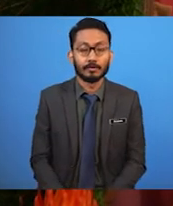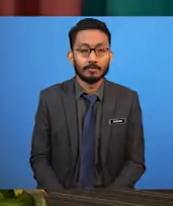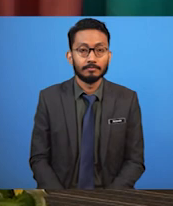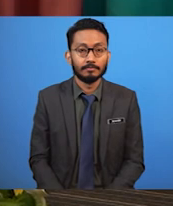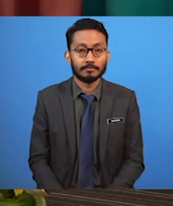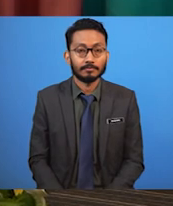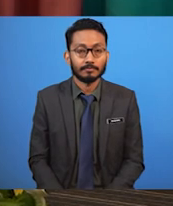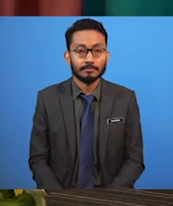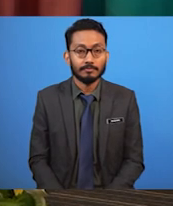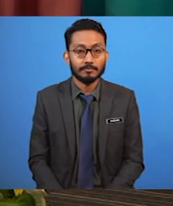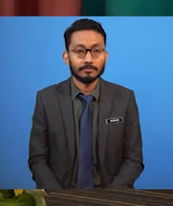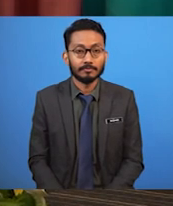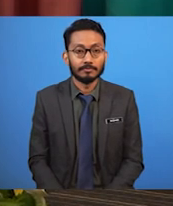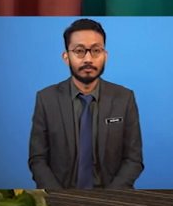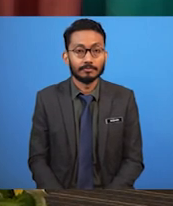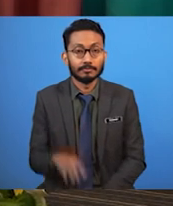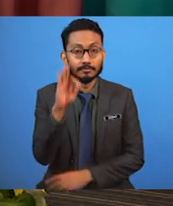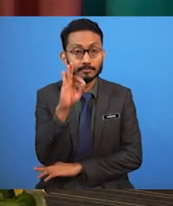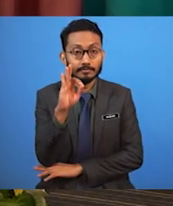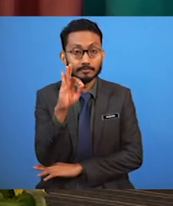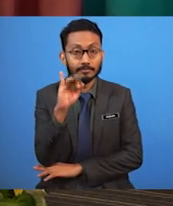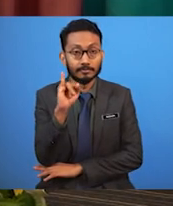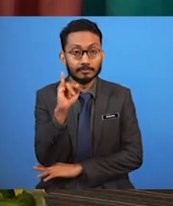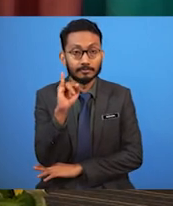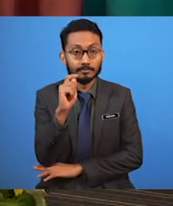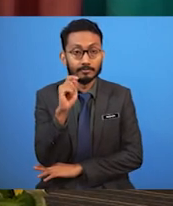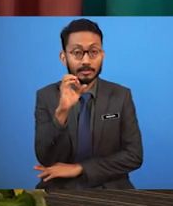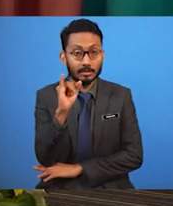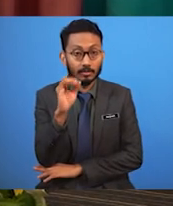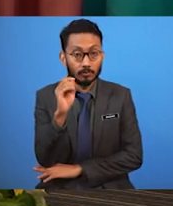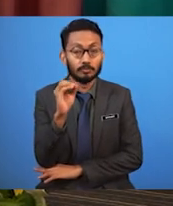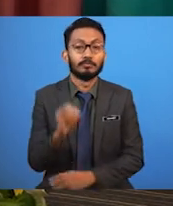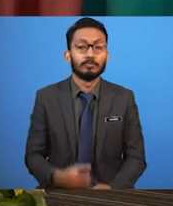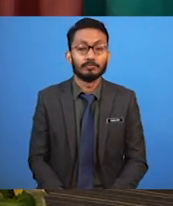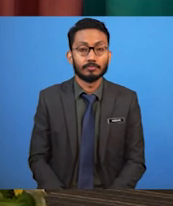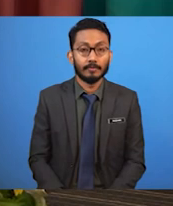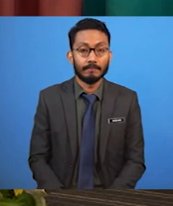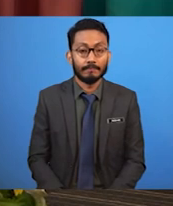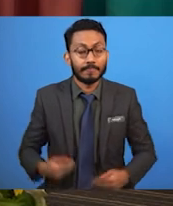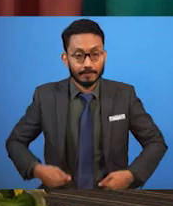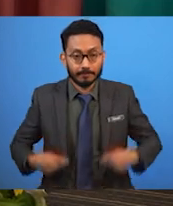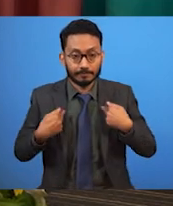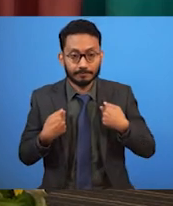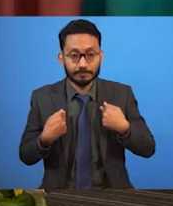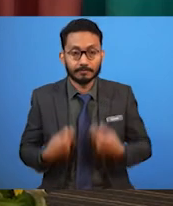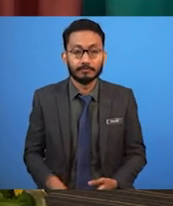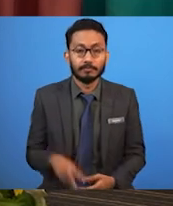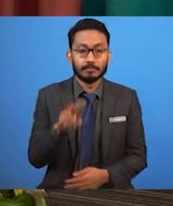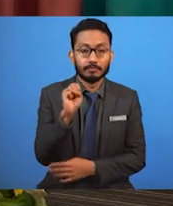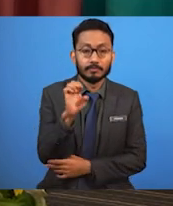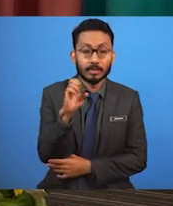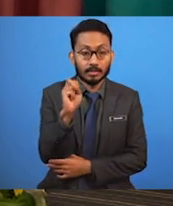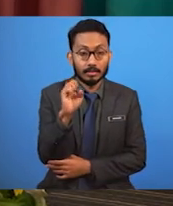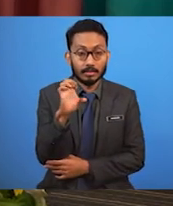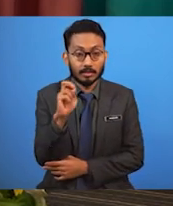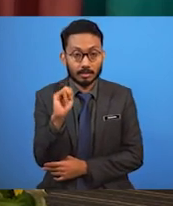species, manakala phytoplankton seperti Chlorella species. Hidupan seni merupakan makanan